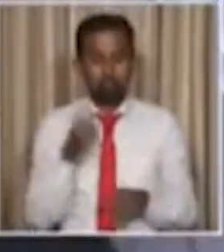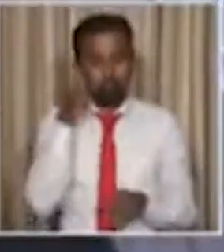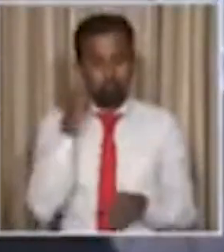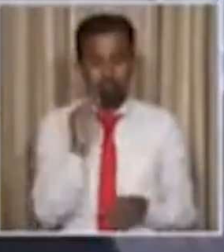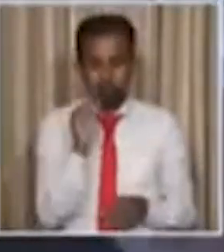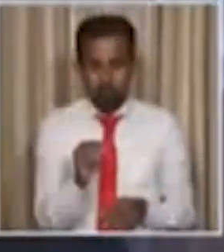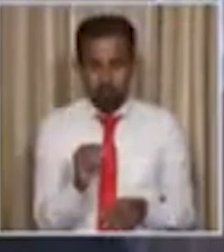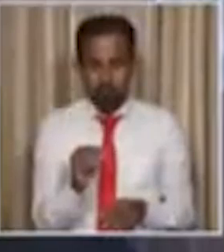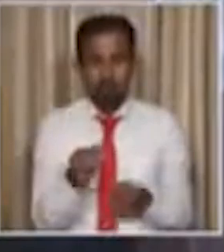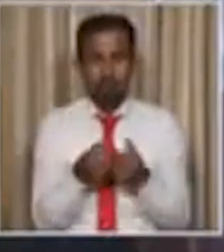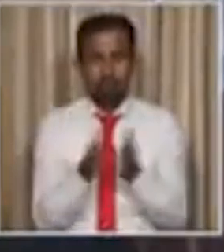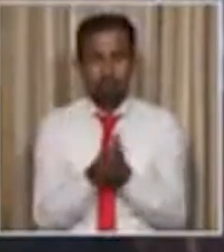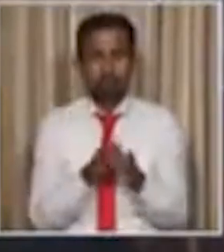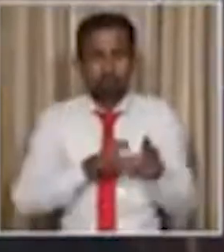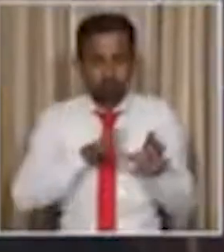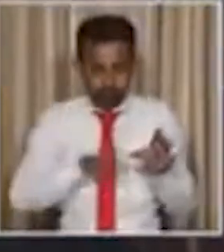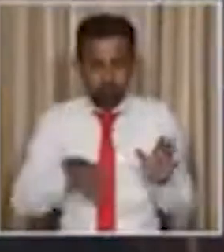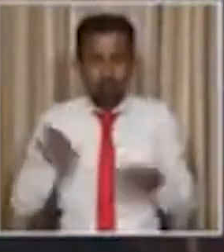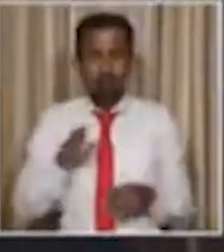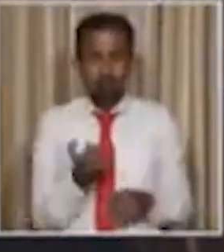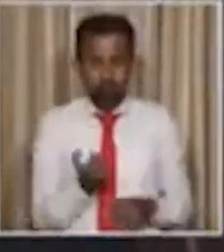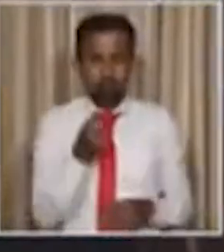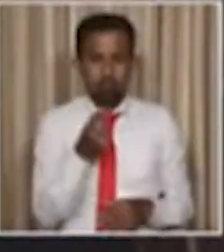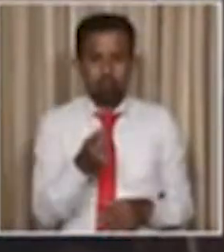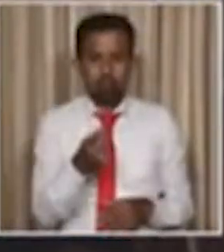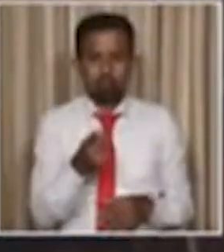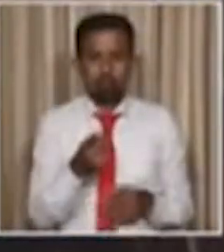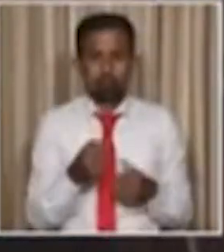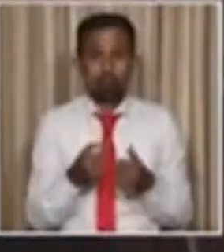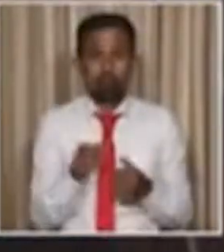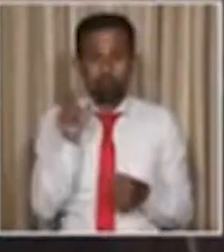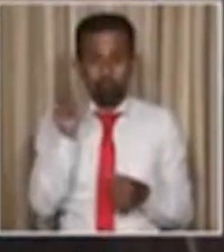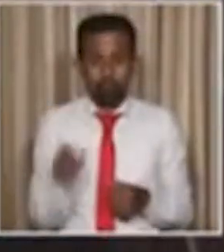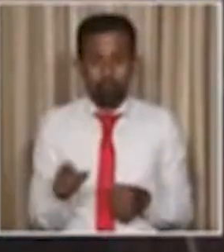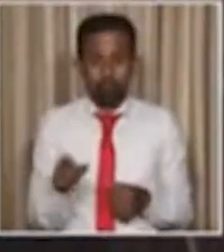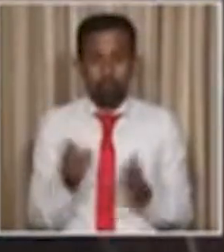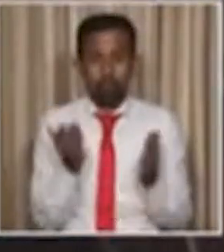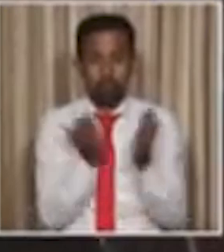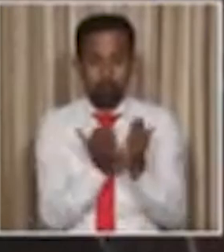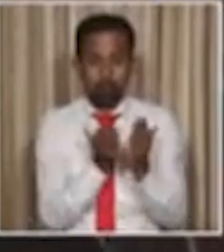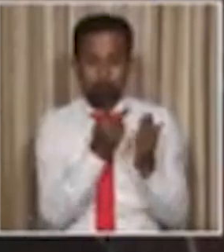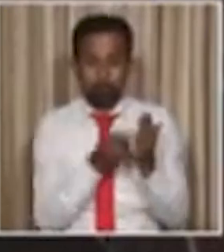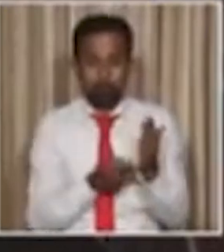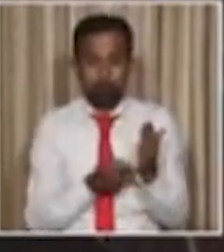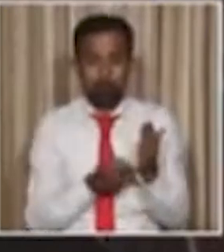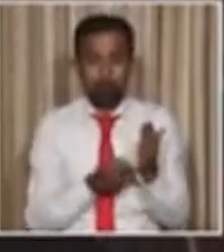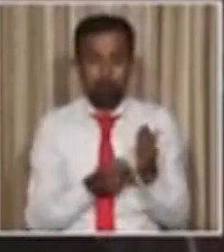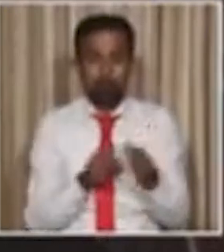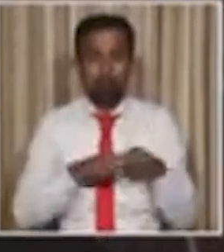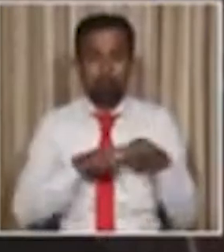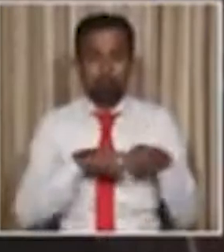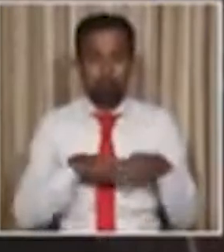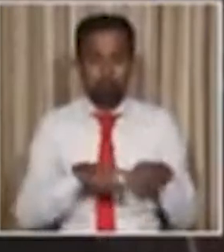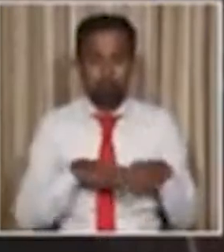නම් එතුමායි ස්වභාවයෙන් ඉල්ලා සිටිය යුතුයි නේද? එතුමාව පිටුවක් ගානේ නැත්තම් මිනිත්තුවක් ගානේ ප්‍රශ්න